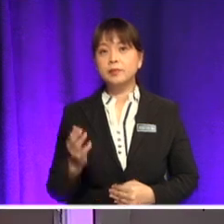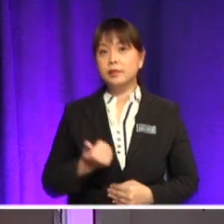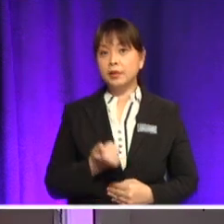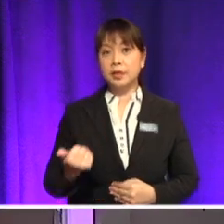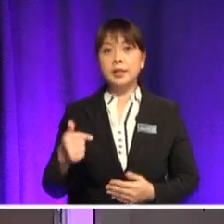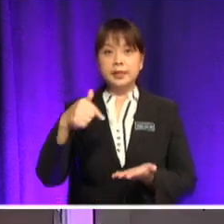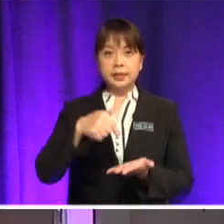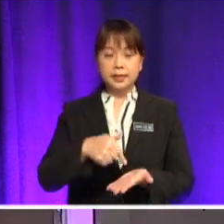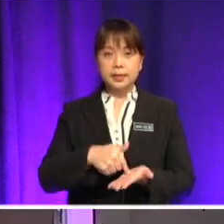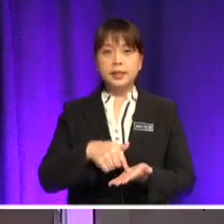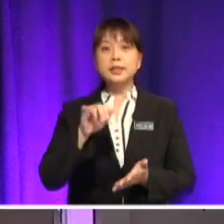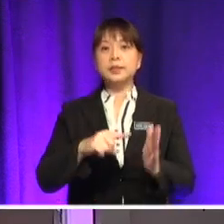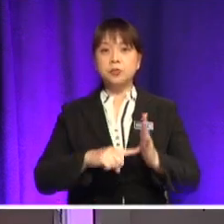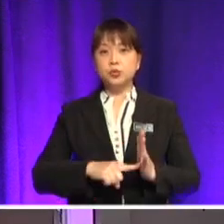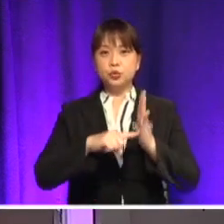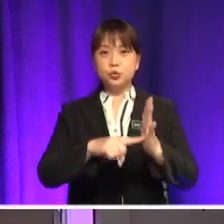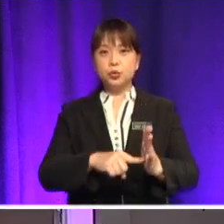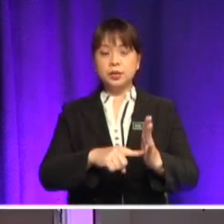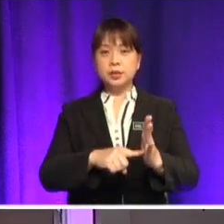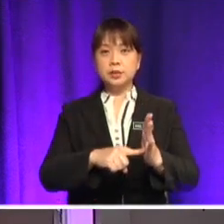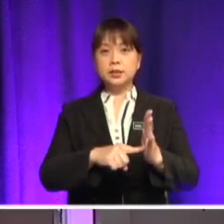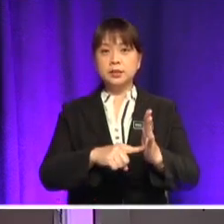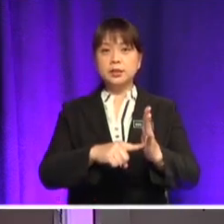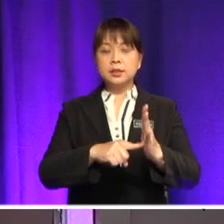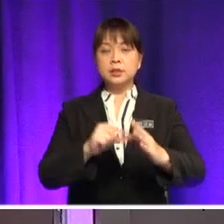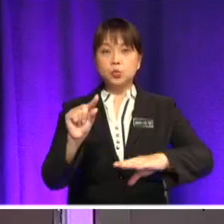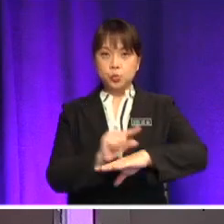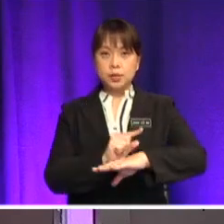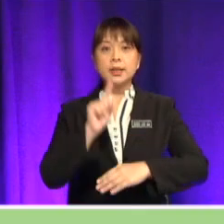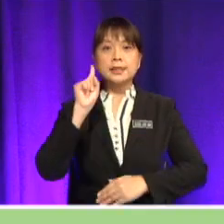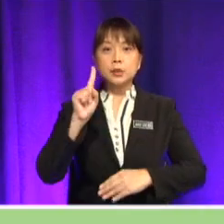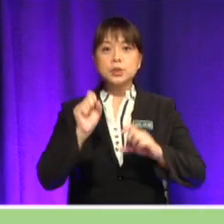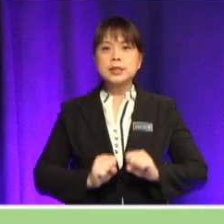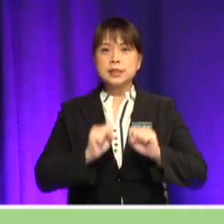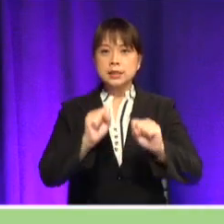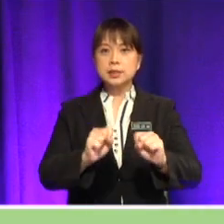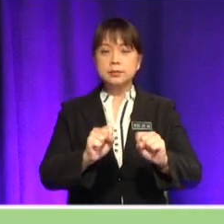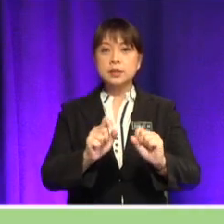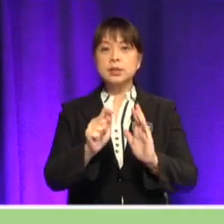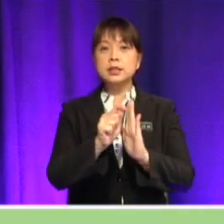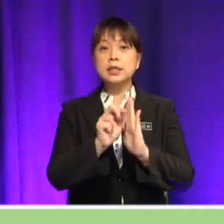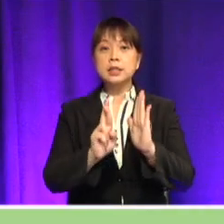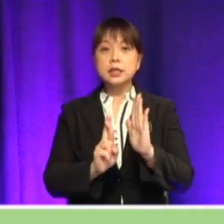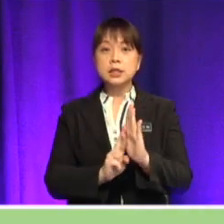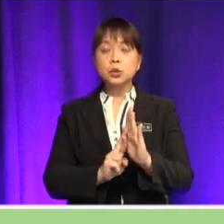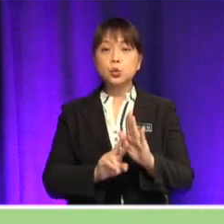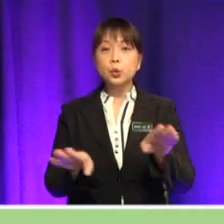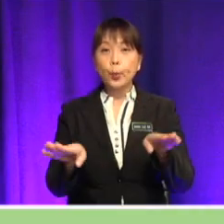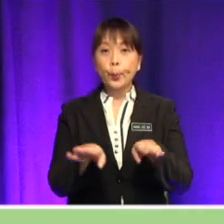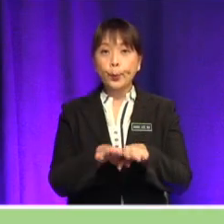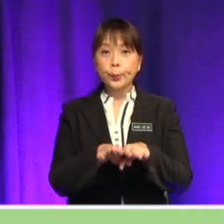yang menunjukkan dia adalah satu menggunakan satu sistem yang tertutup namun